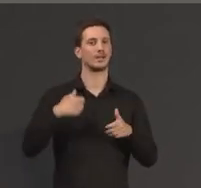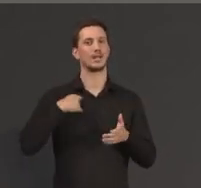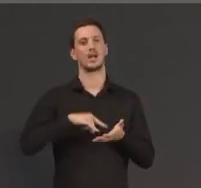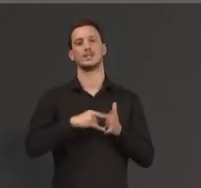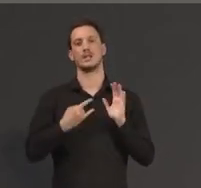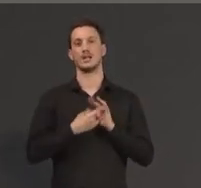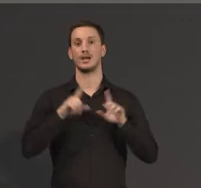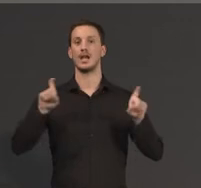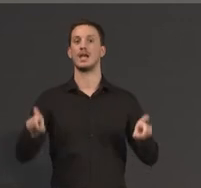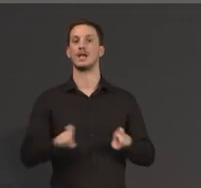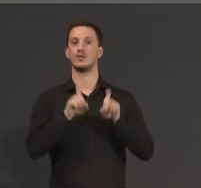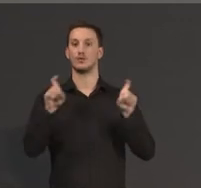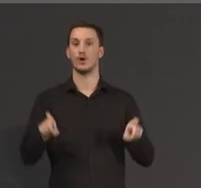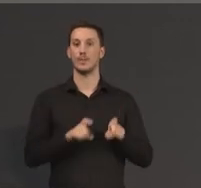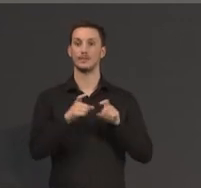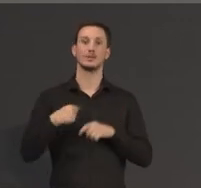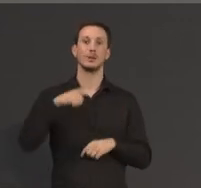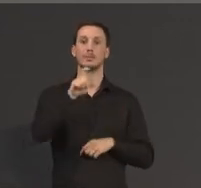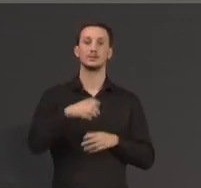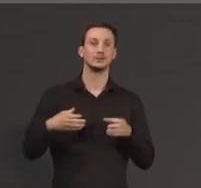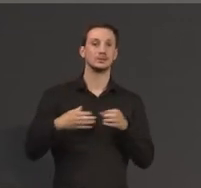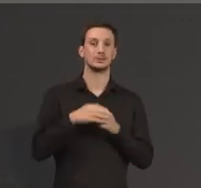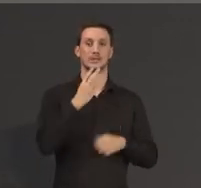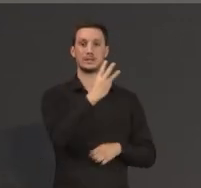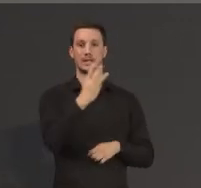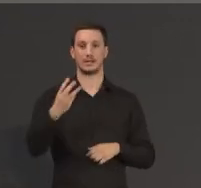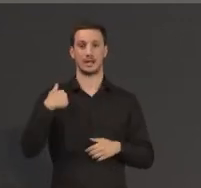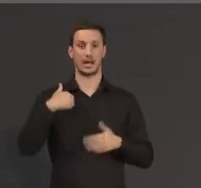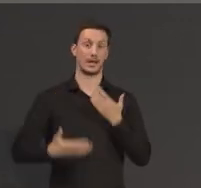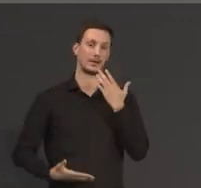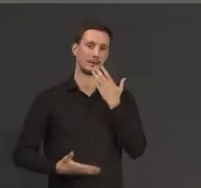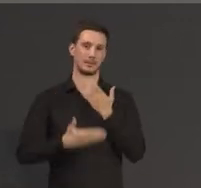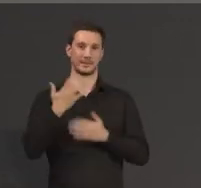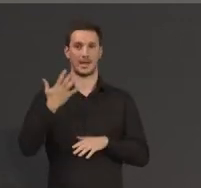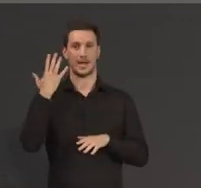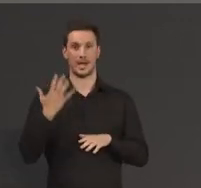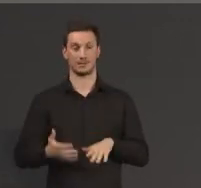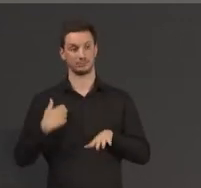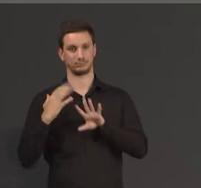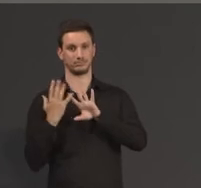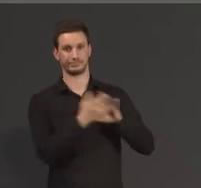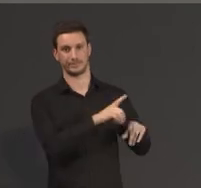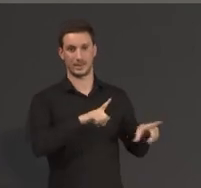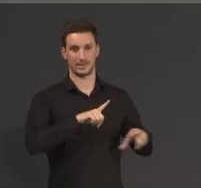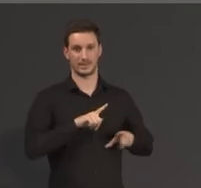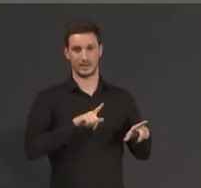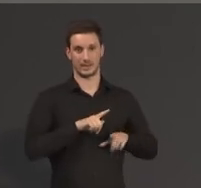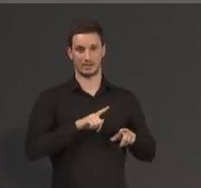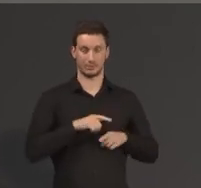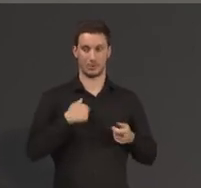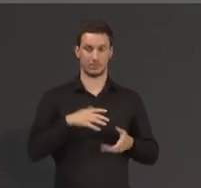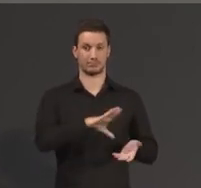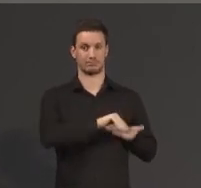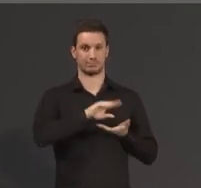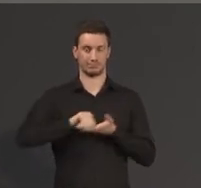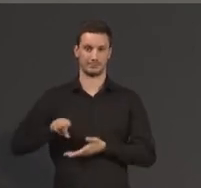Enginyeria Informàtica, que són 30 i es disposen ja a recollir aquests diplomes